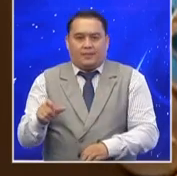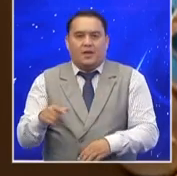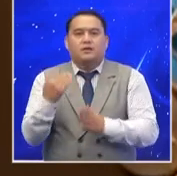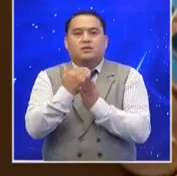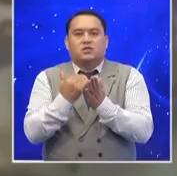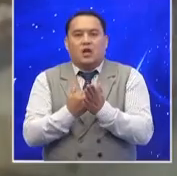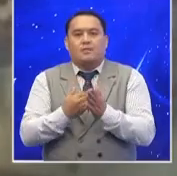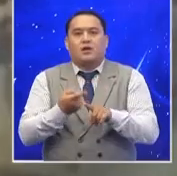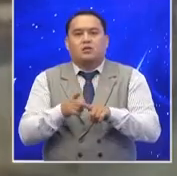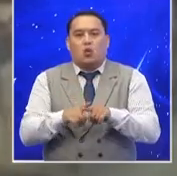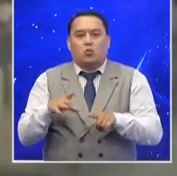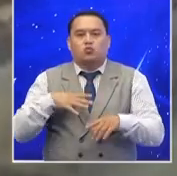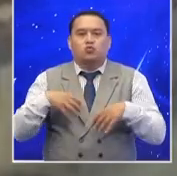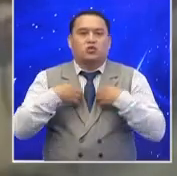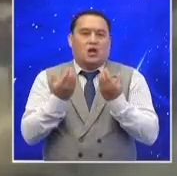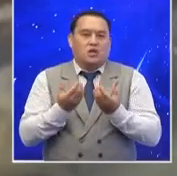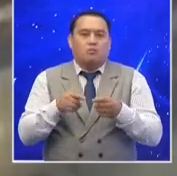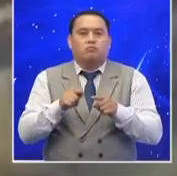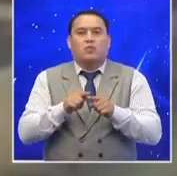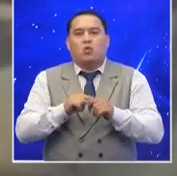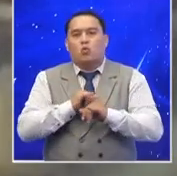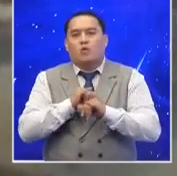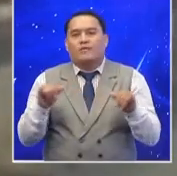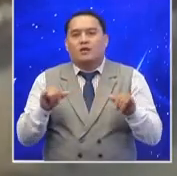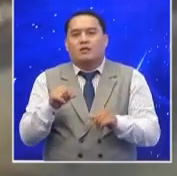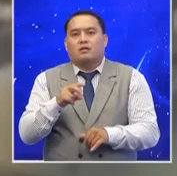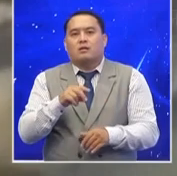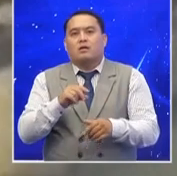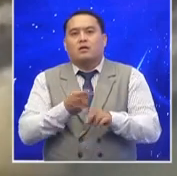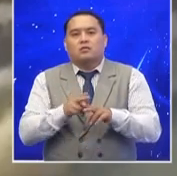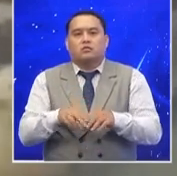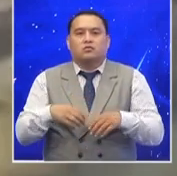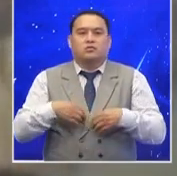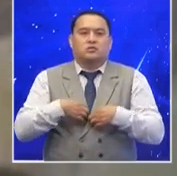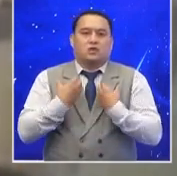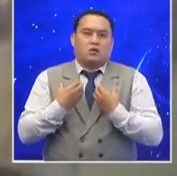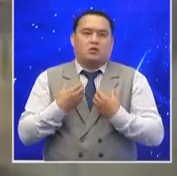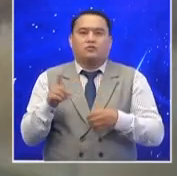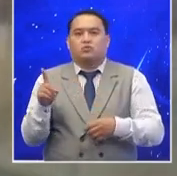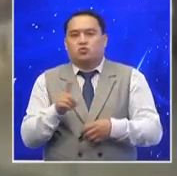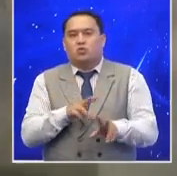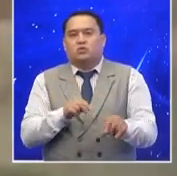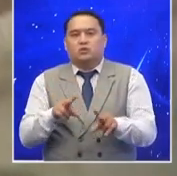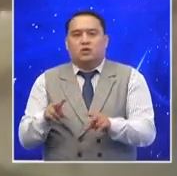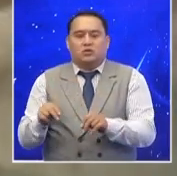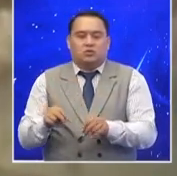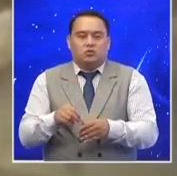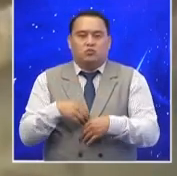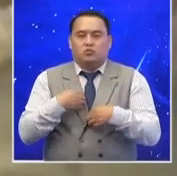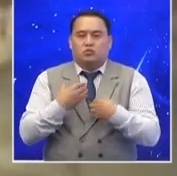человек. Статистика и без того печальная. Популярность ради лайка может обернуться трагедией и вряд ли принесет счастье виновнику